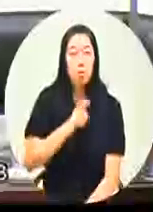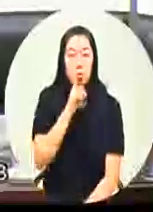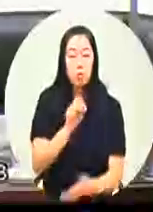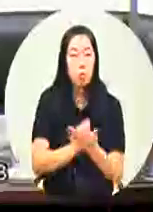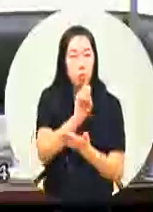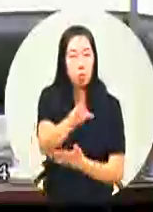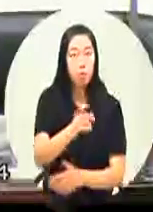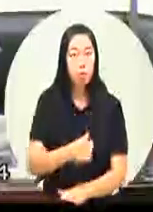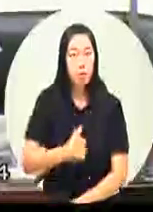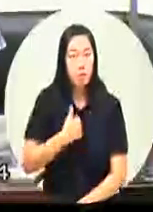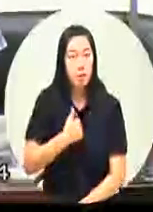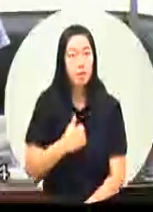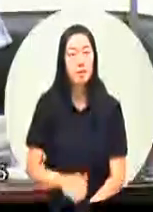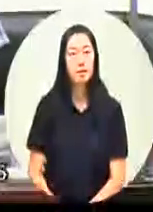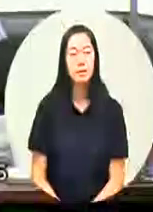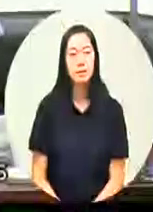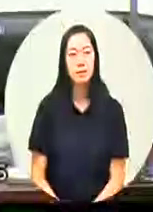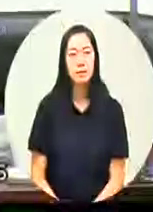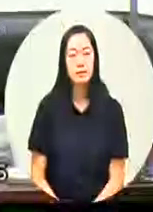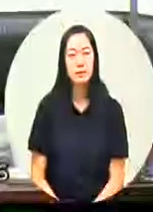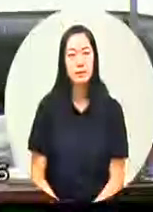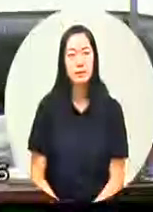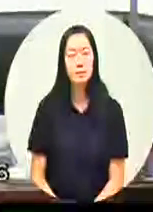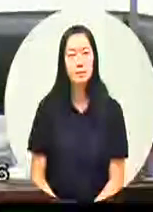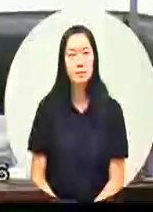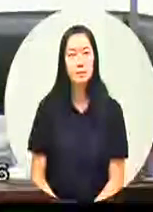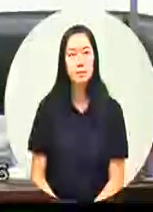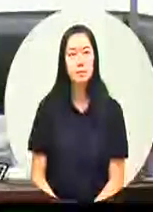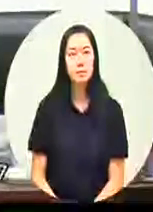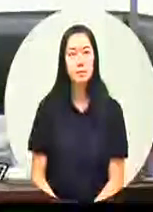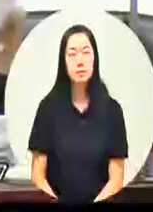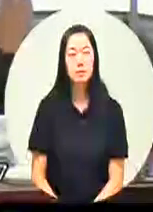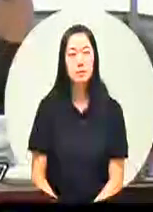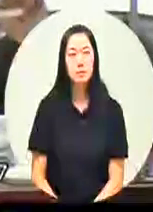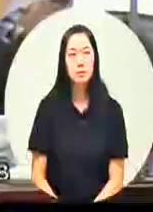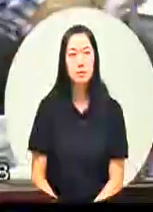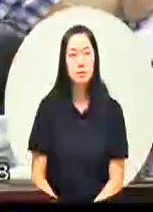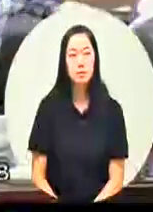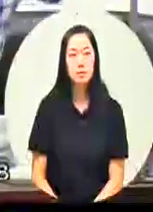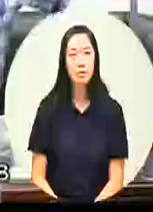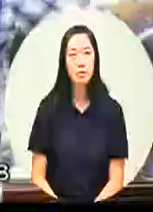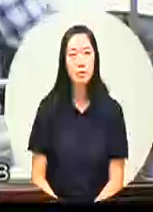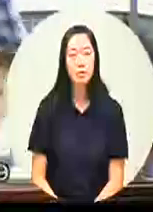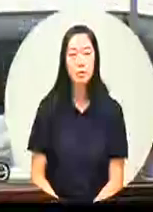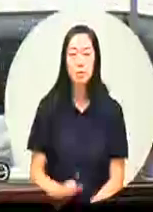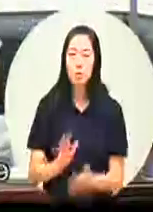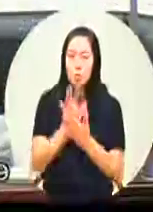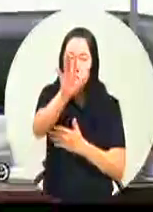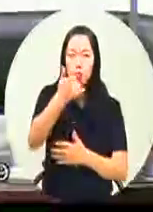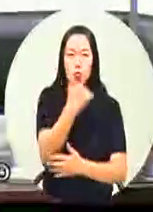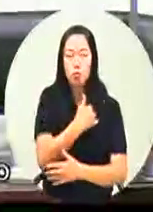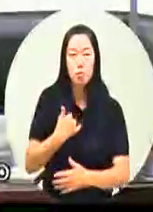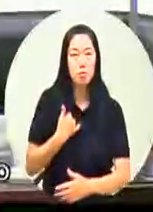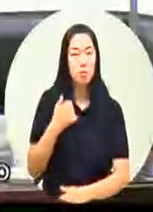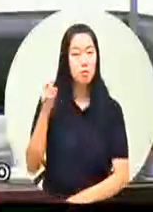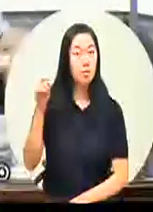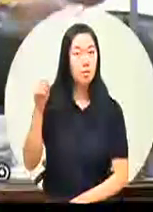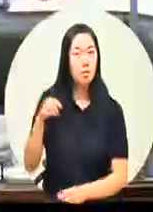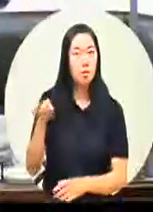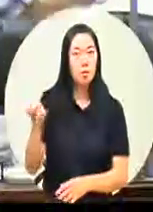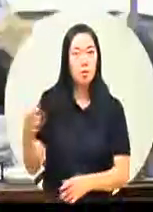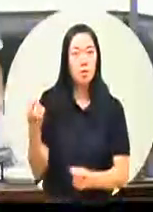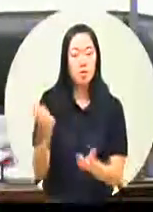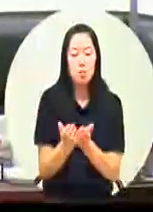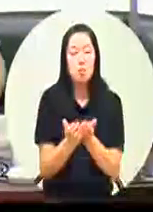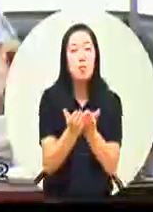给你泼冷水，你看谢姨也个，姐我来讲真讲，不要想着这样快快打，哪这有一天就跟我们这个什么？轮